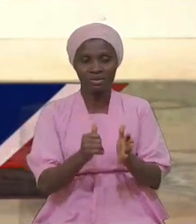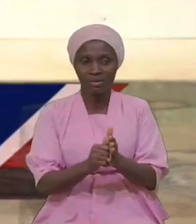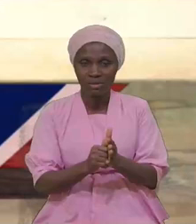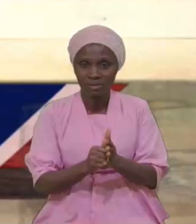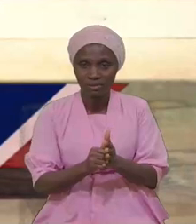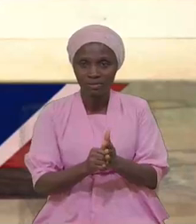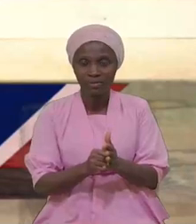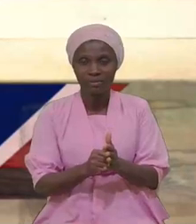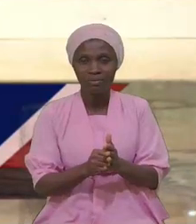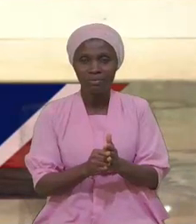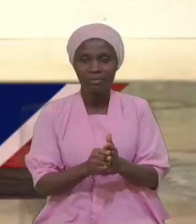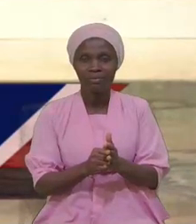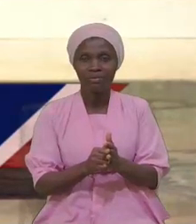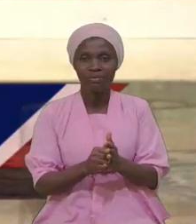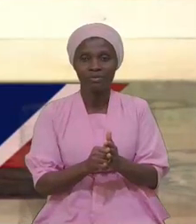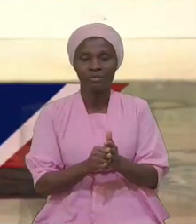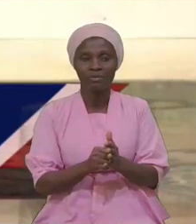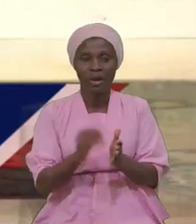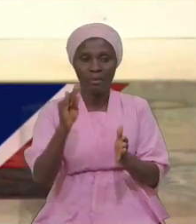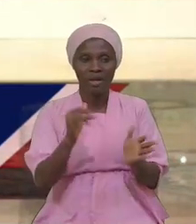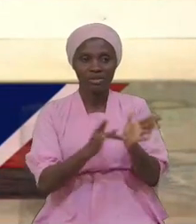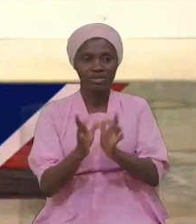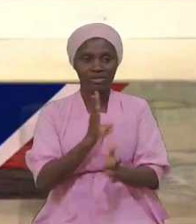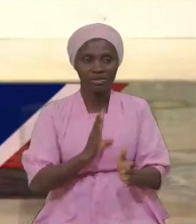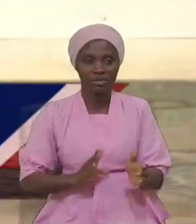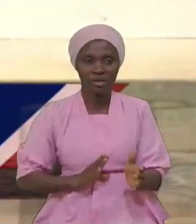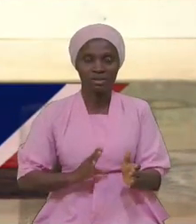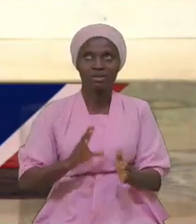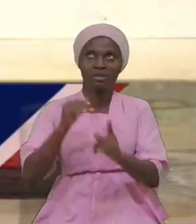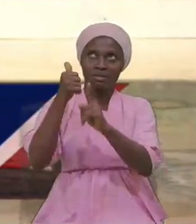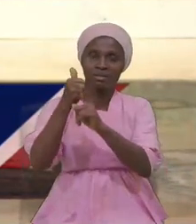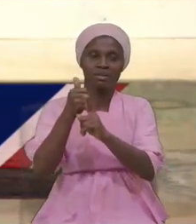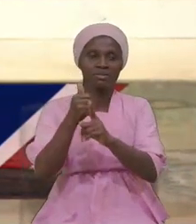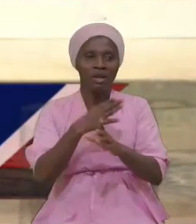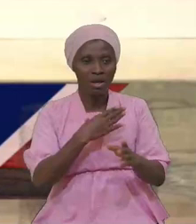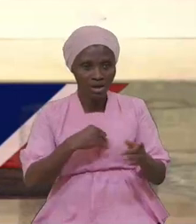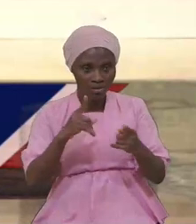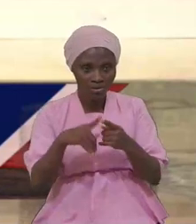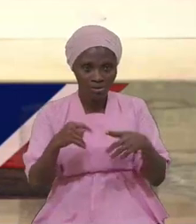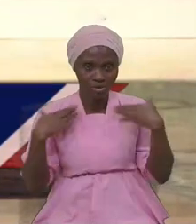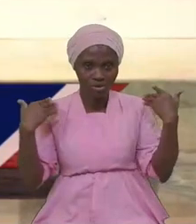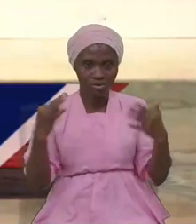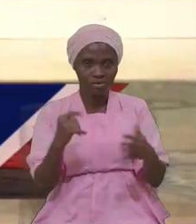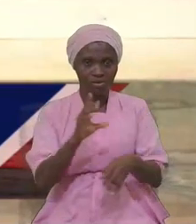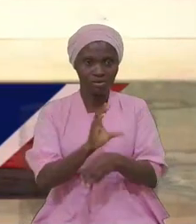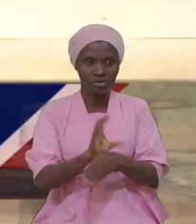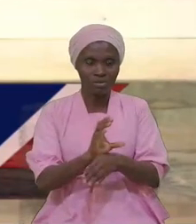Cela nous est déclaré ici du lèvre du Seigneur Jésus-Christ lui-même, écrit à l'ange de l'église de